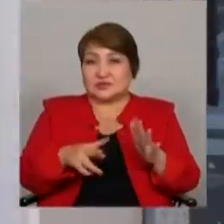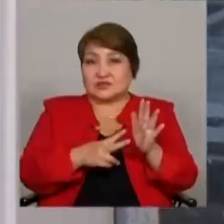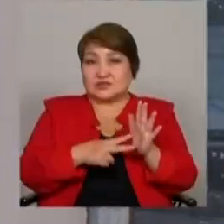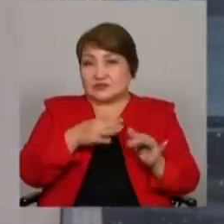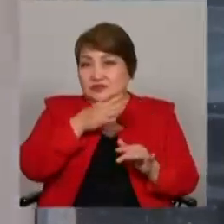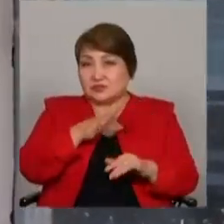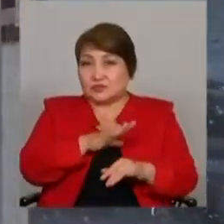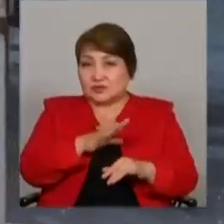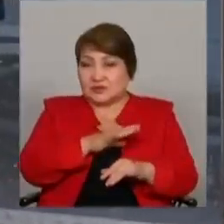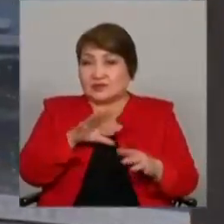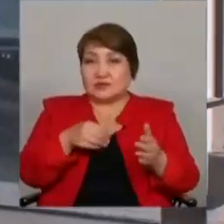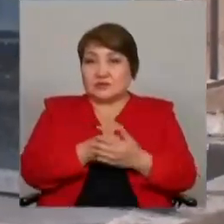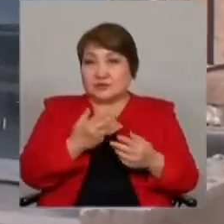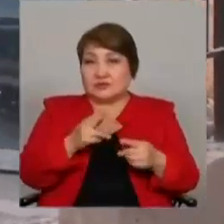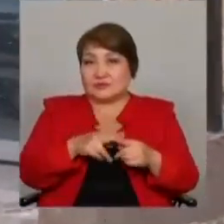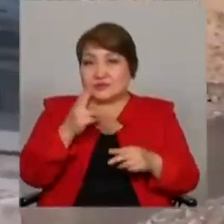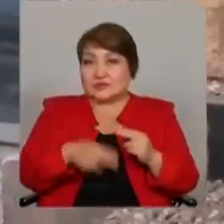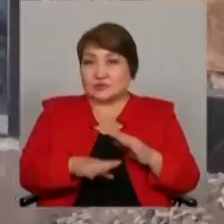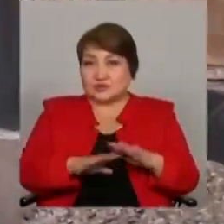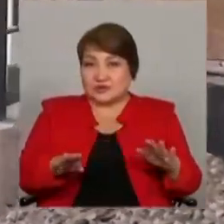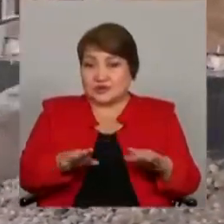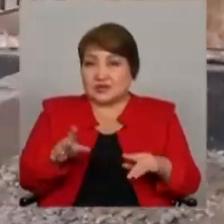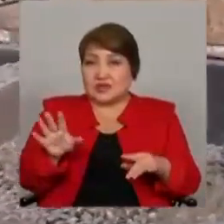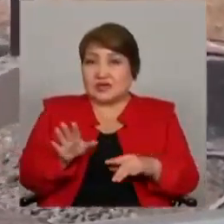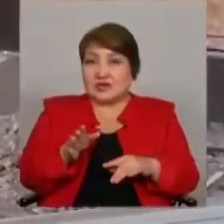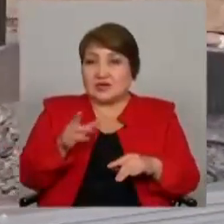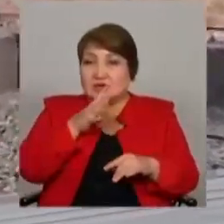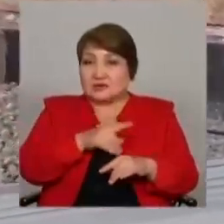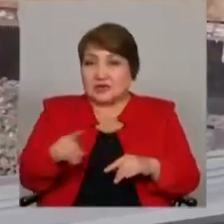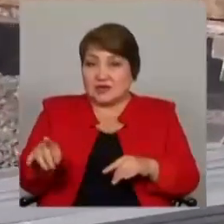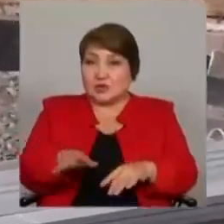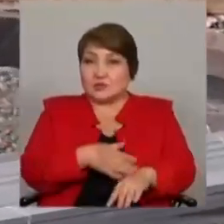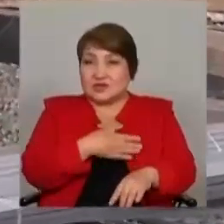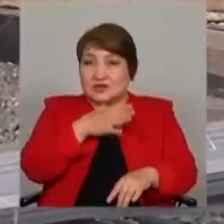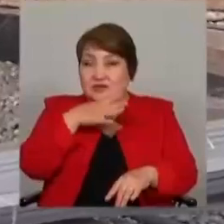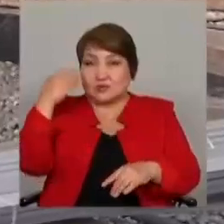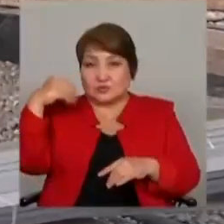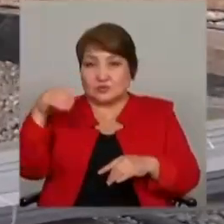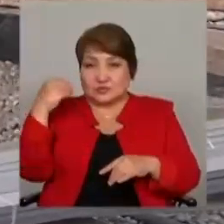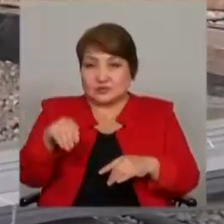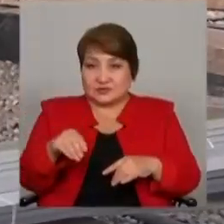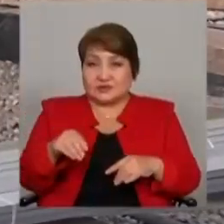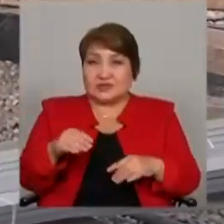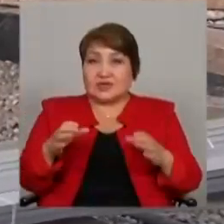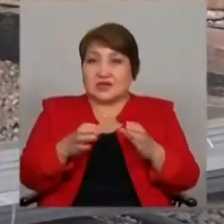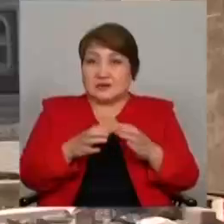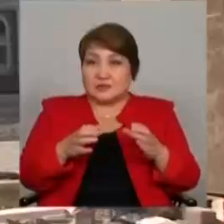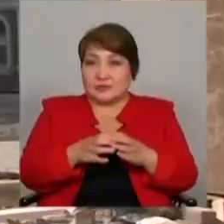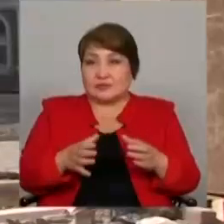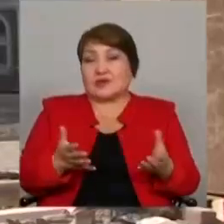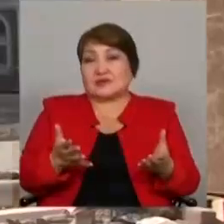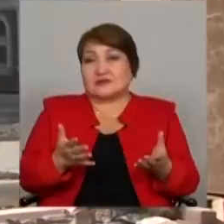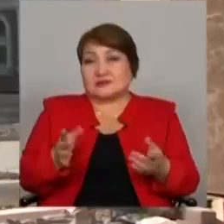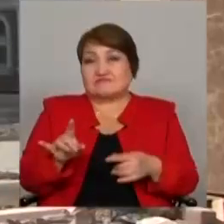болған, бірақ әлі аяқталмапты. Арадағы ұзақ үзіліске мердігерлердің алаяқтығы себеп дейді жауаптылар.